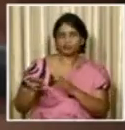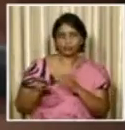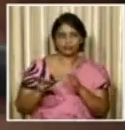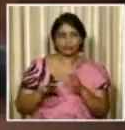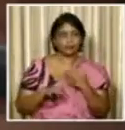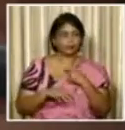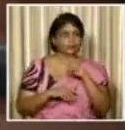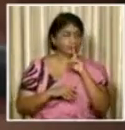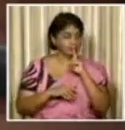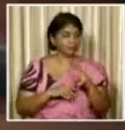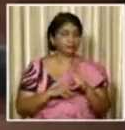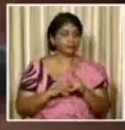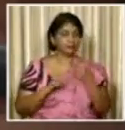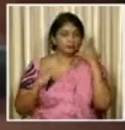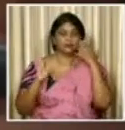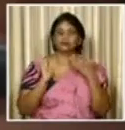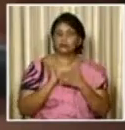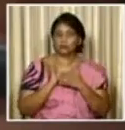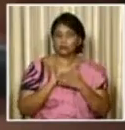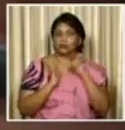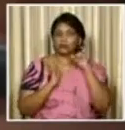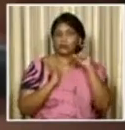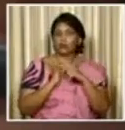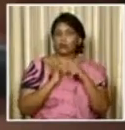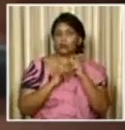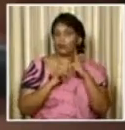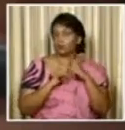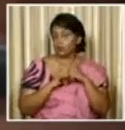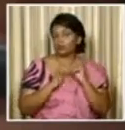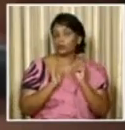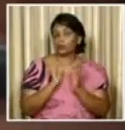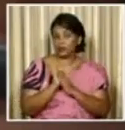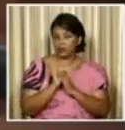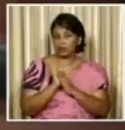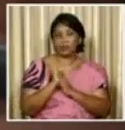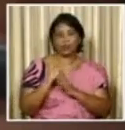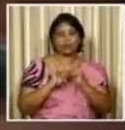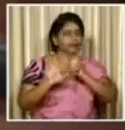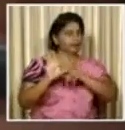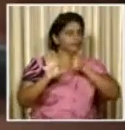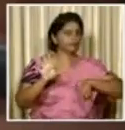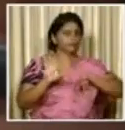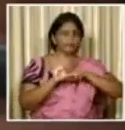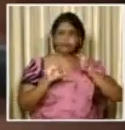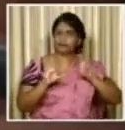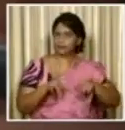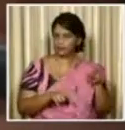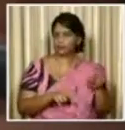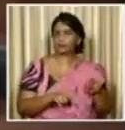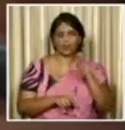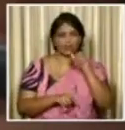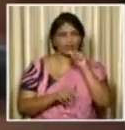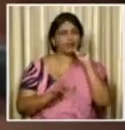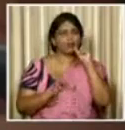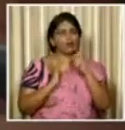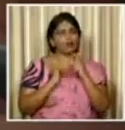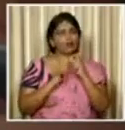kara karuna tiennu visale turudila tienna. Kop komite sab menteri orang illah simple bantuasni. Ehtram kop